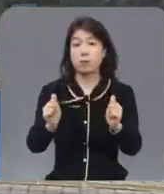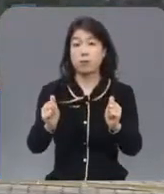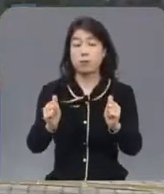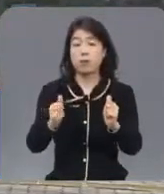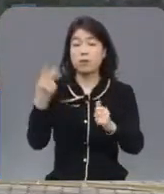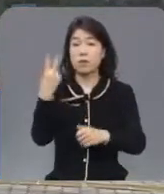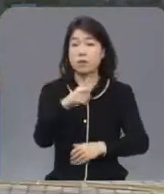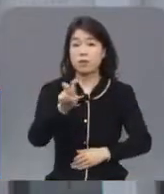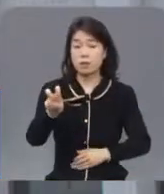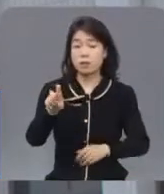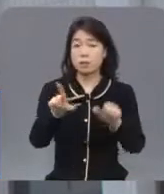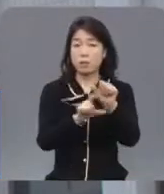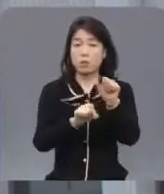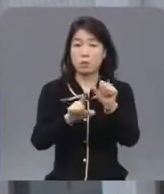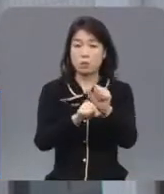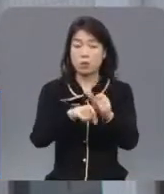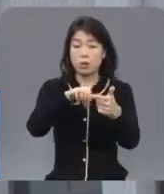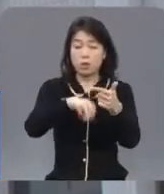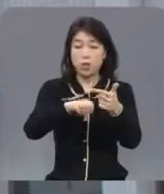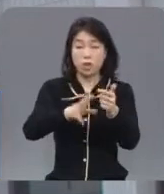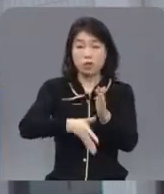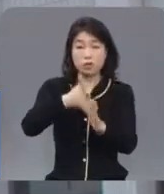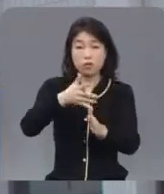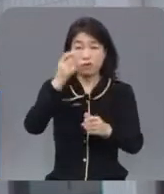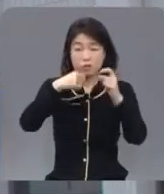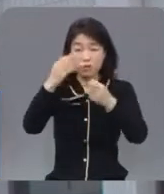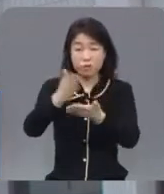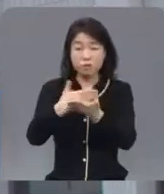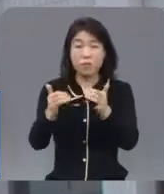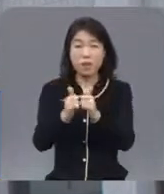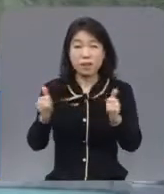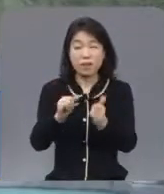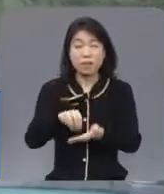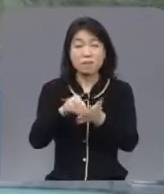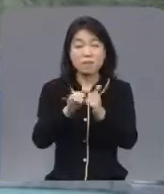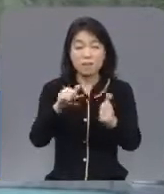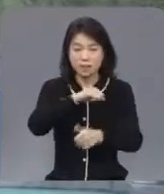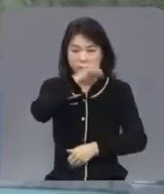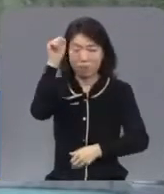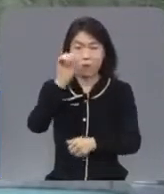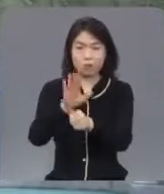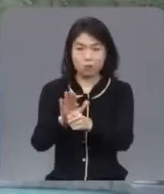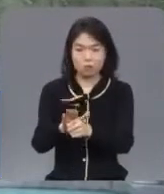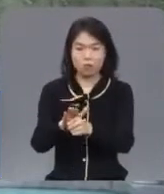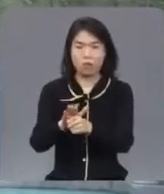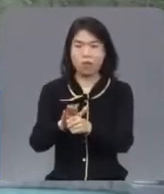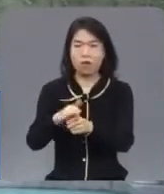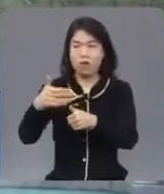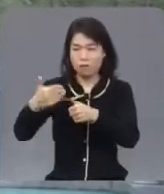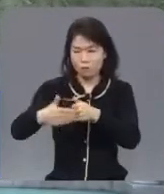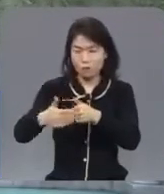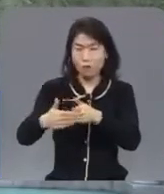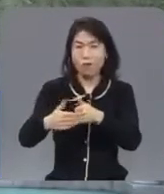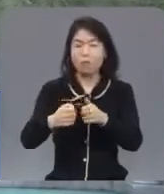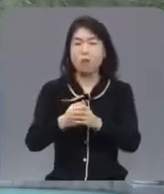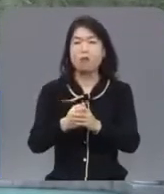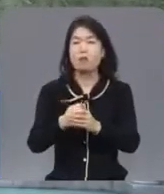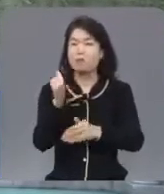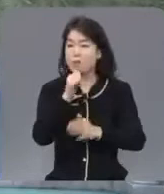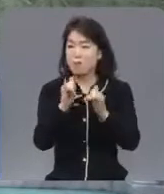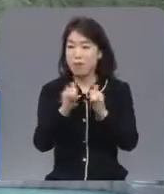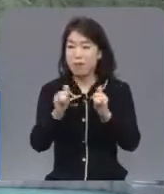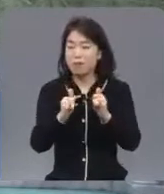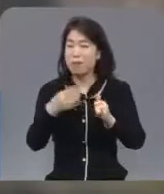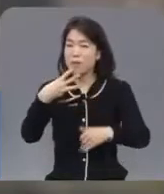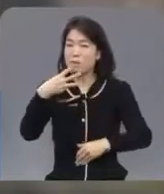2020 년 5 월 나주시 옥 환경미화원 시험의 응시자가 합격할 수 있도록 힘써 달라는 부탁을 받고 브로커 로 부터